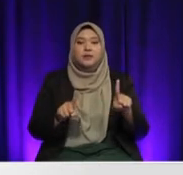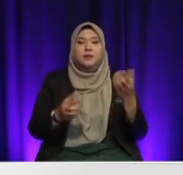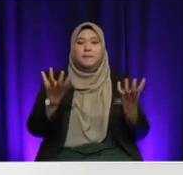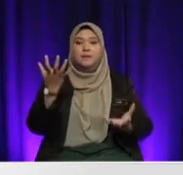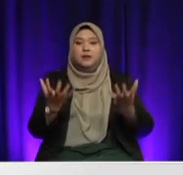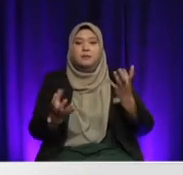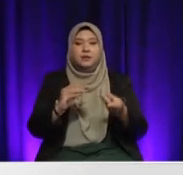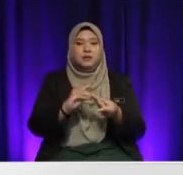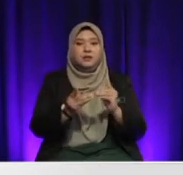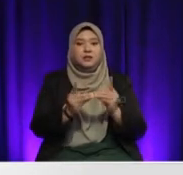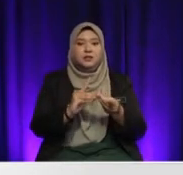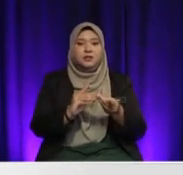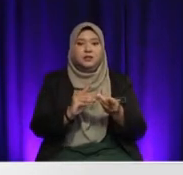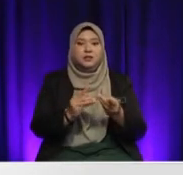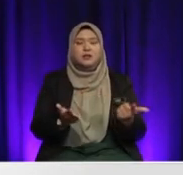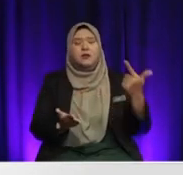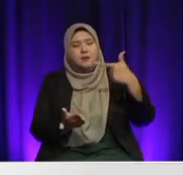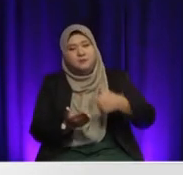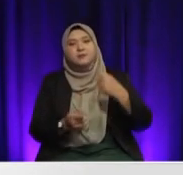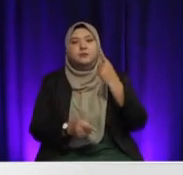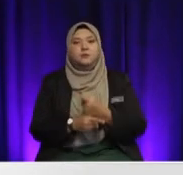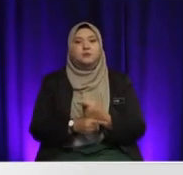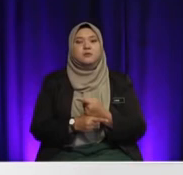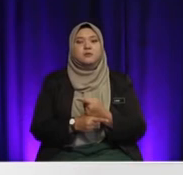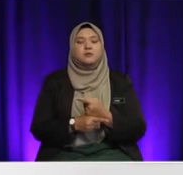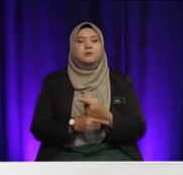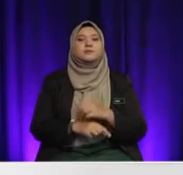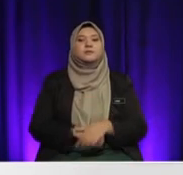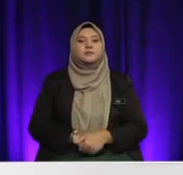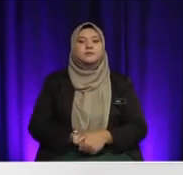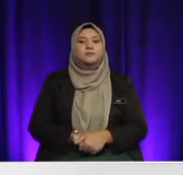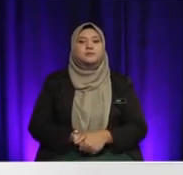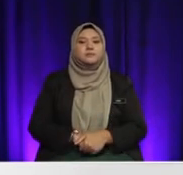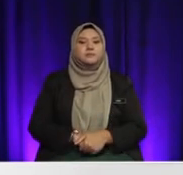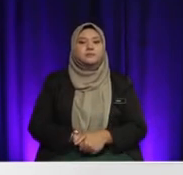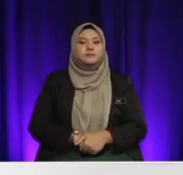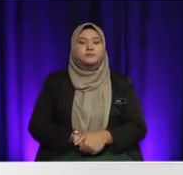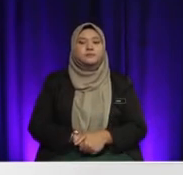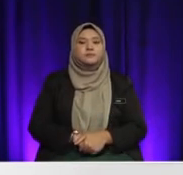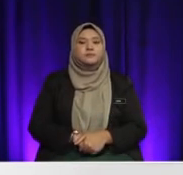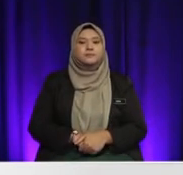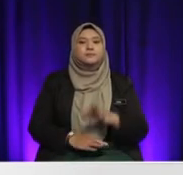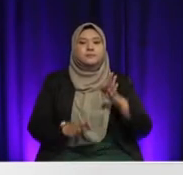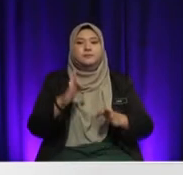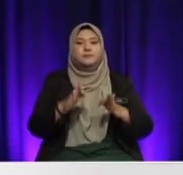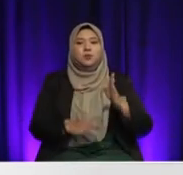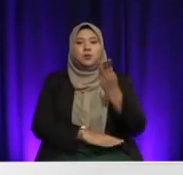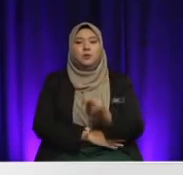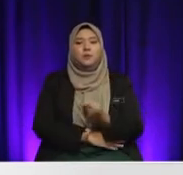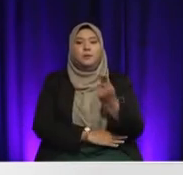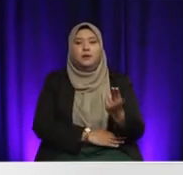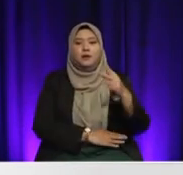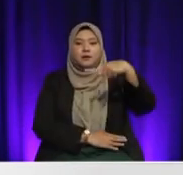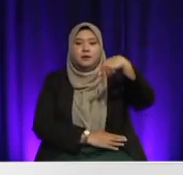penimbang analog. Okey. Natrium metabisulfit ini adalah pengawet. Jadi dia adalah